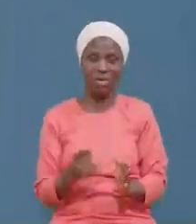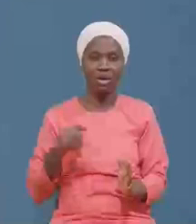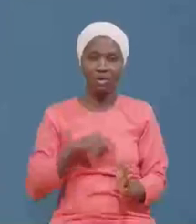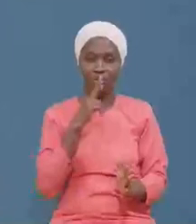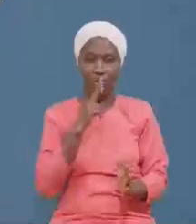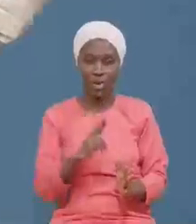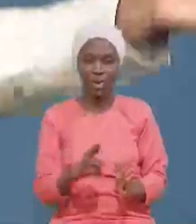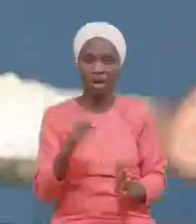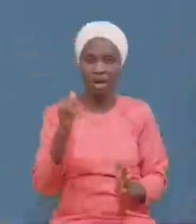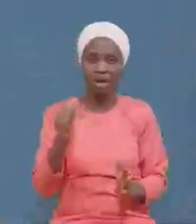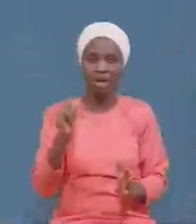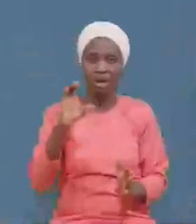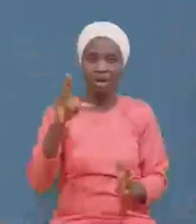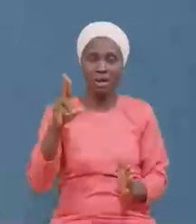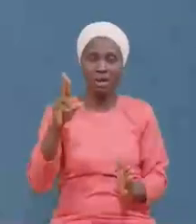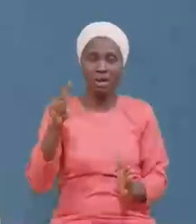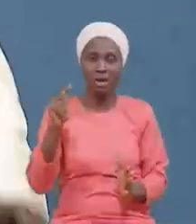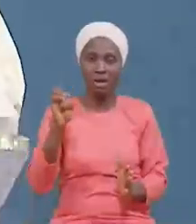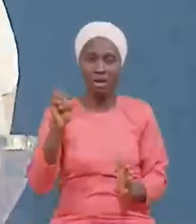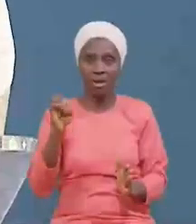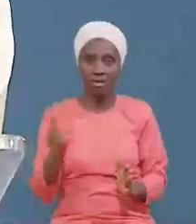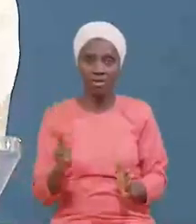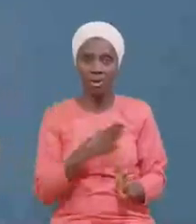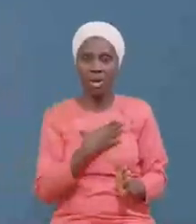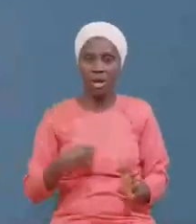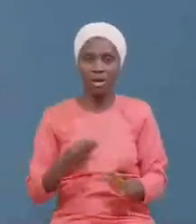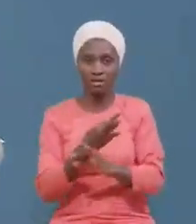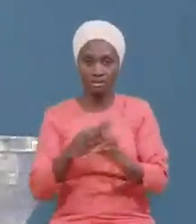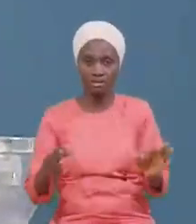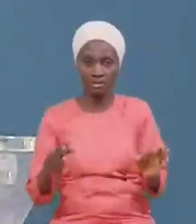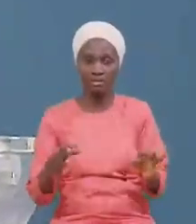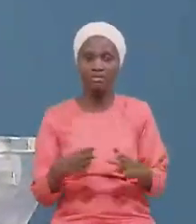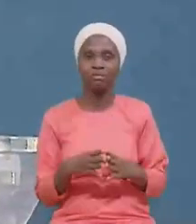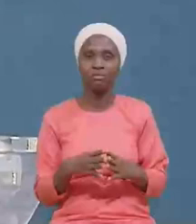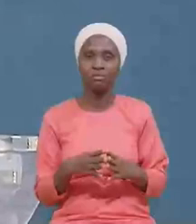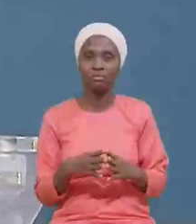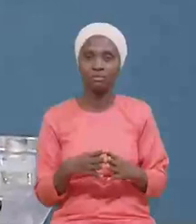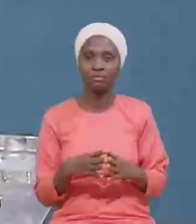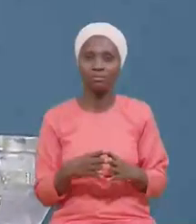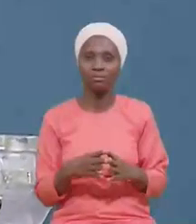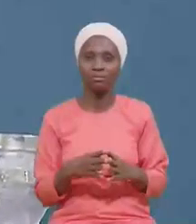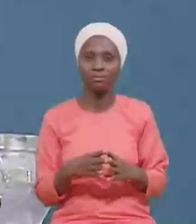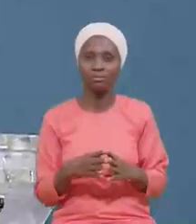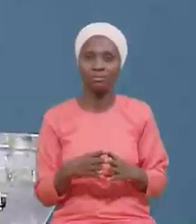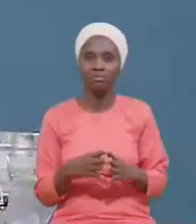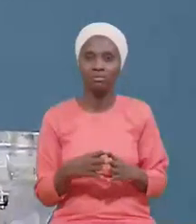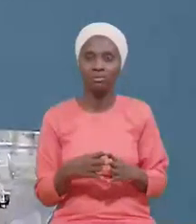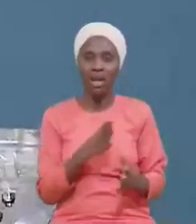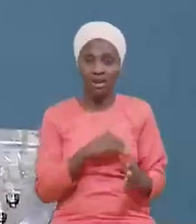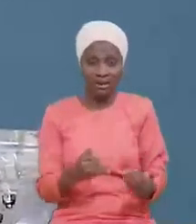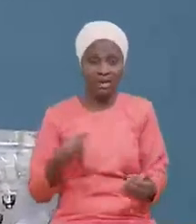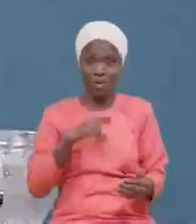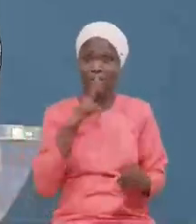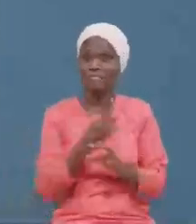nous étions acquittés, nous étions disculpés et justifiés. Maintenant, nous sommes affranchis.